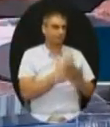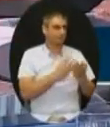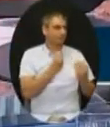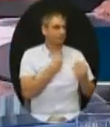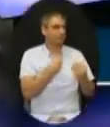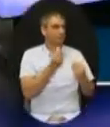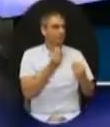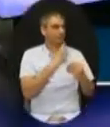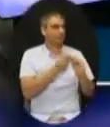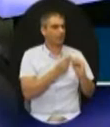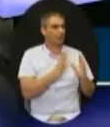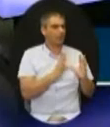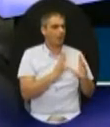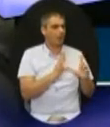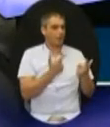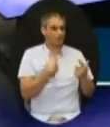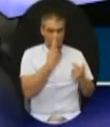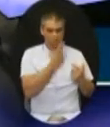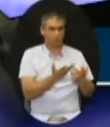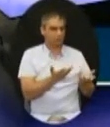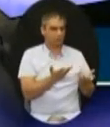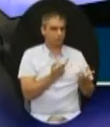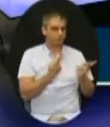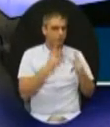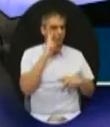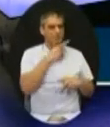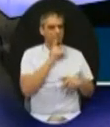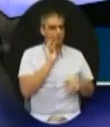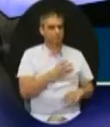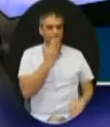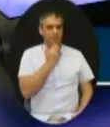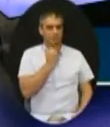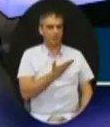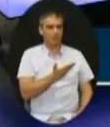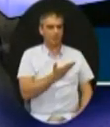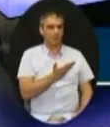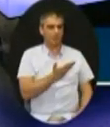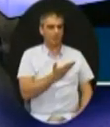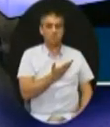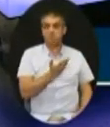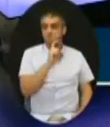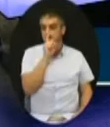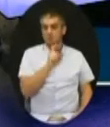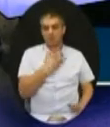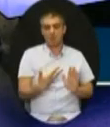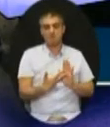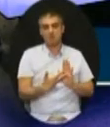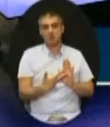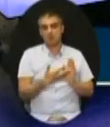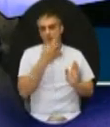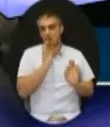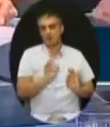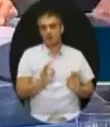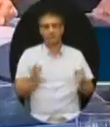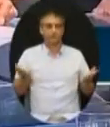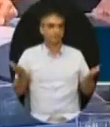רגע, רוצה רק תשלים. אז למה אנחנו רואים יותר את האנטי-ישראליות? אולי מדובר בביקורת